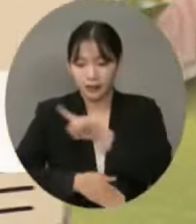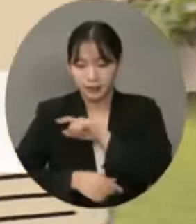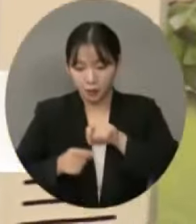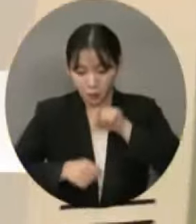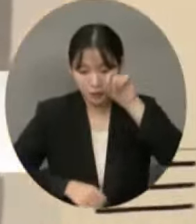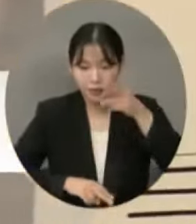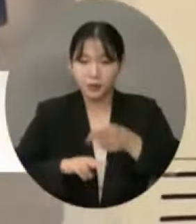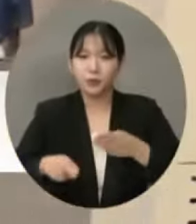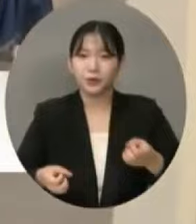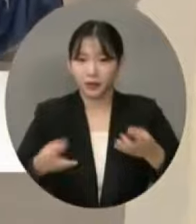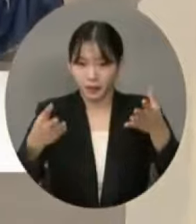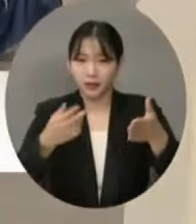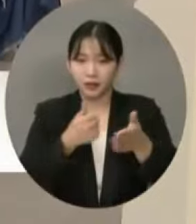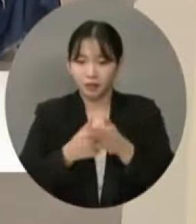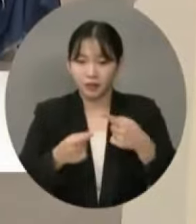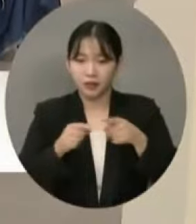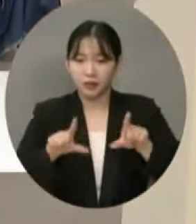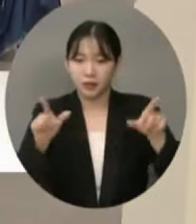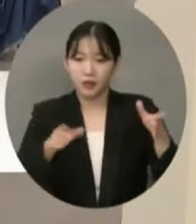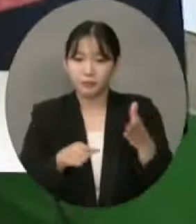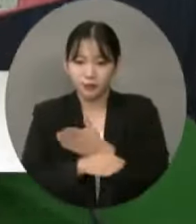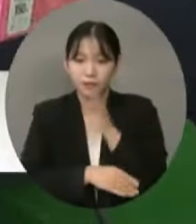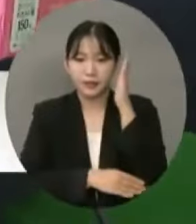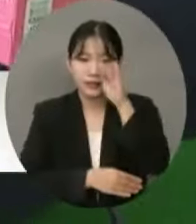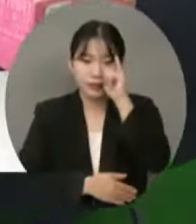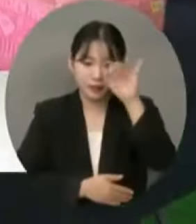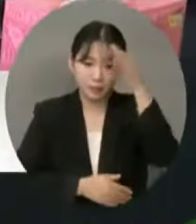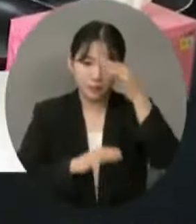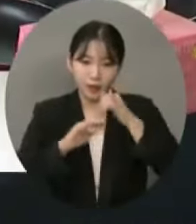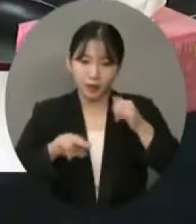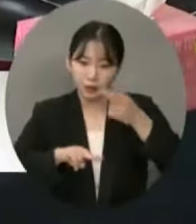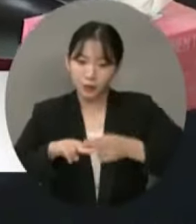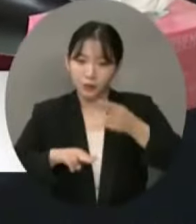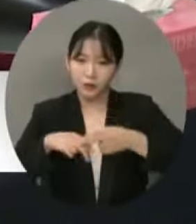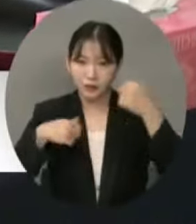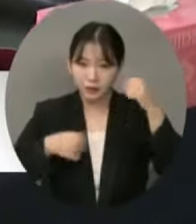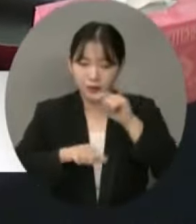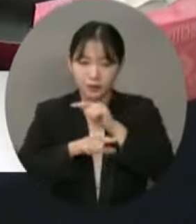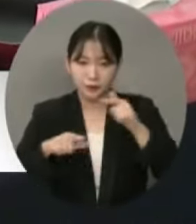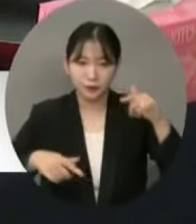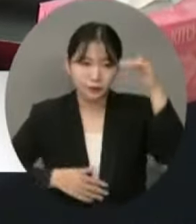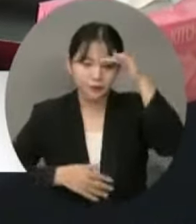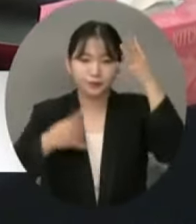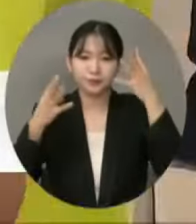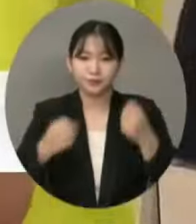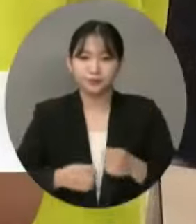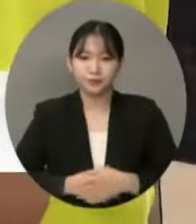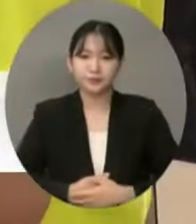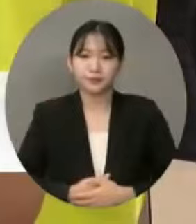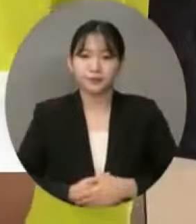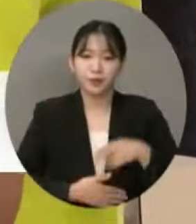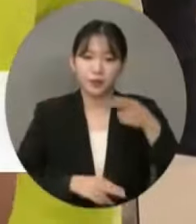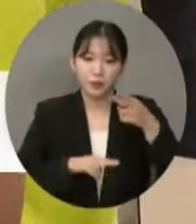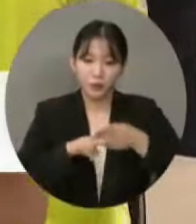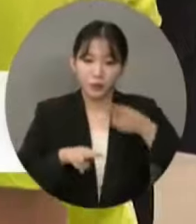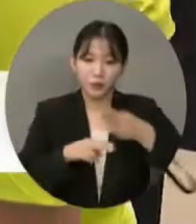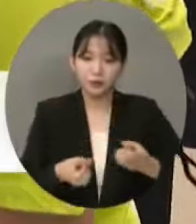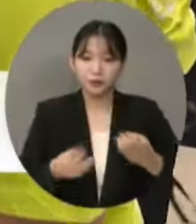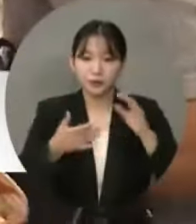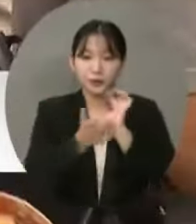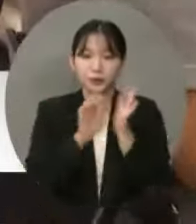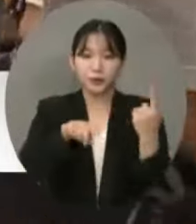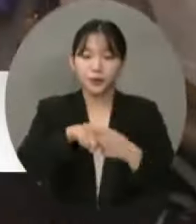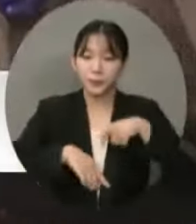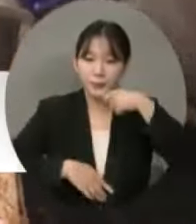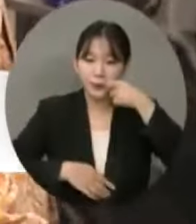음식 콘텐츠인 만큼 첫날부터 이야기가 있는 명인 쿠킹쇼 등 풍성한 볼거리가 이어졌습니다. 음식 축제의 꽃이라고 할